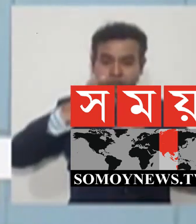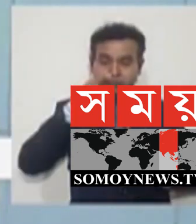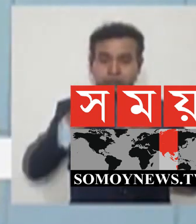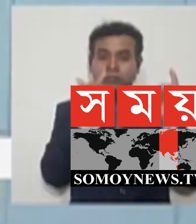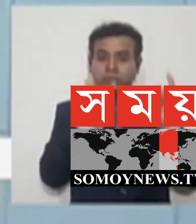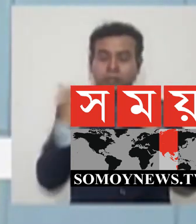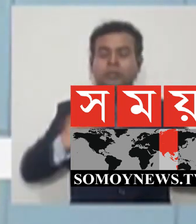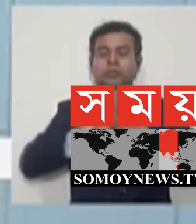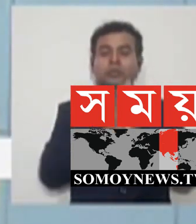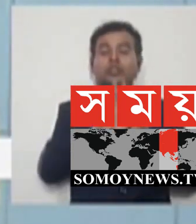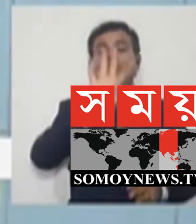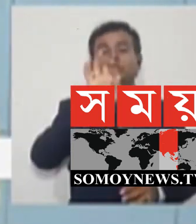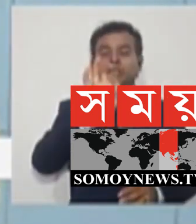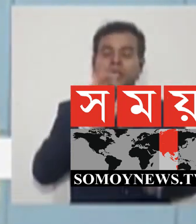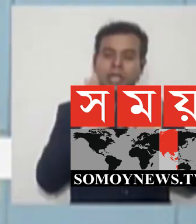কোয়ারেন্টাইনের তথ্য,